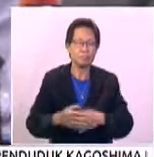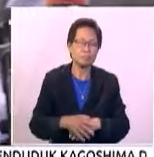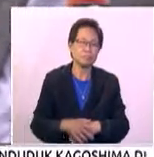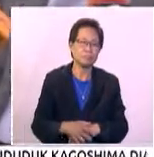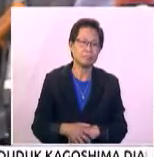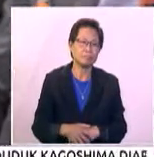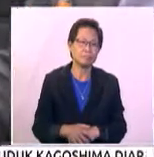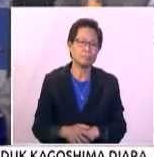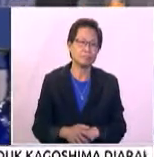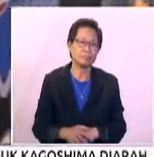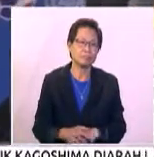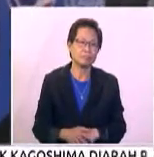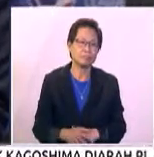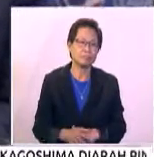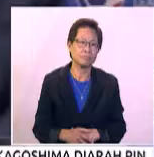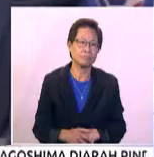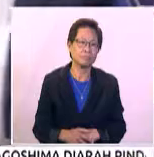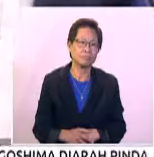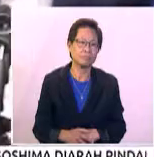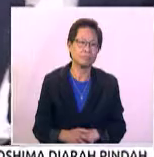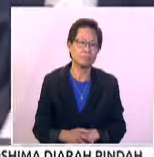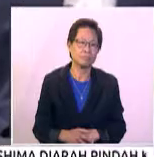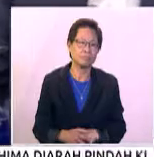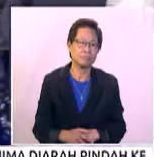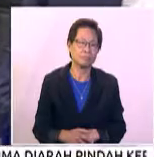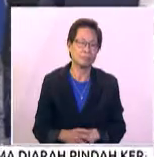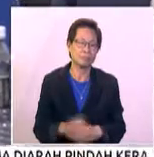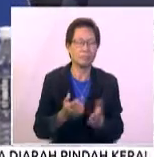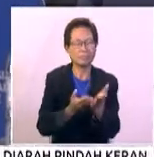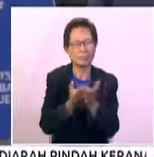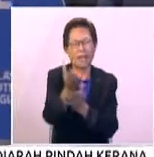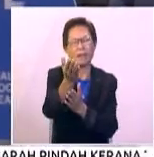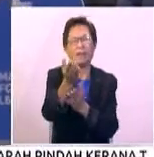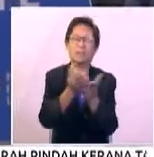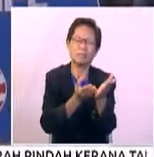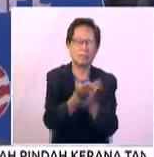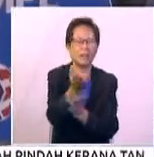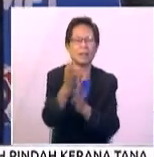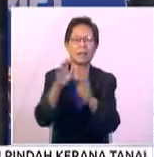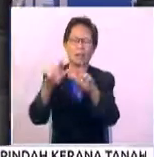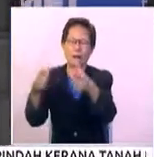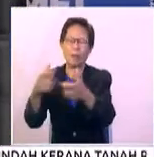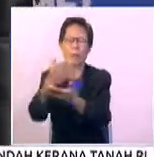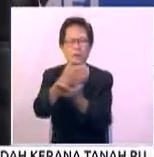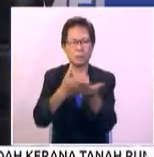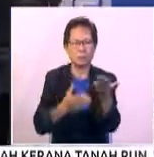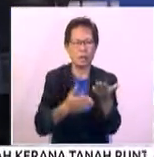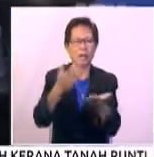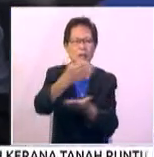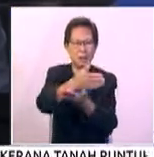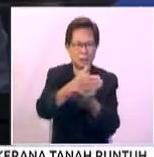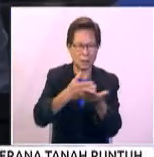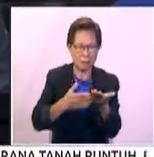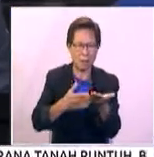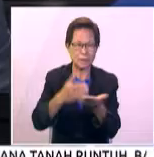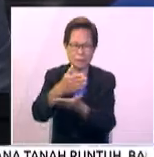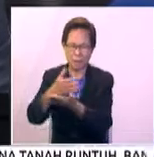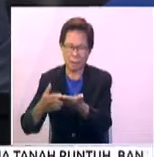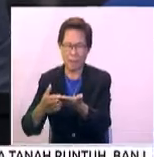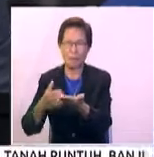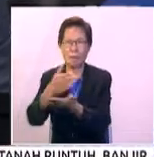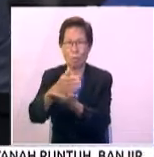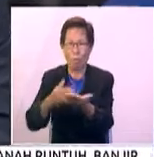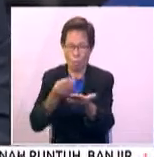fanbase dia yang menyumbang, tapi yang direct kepada kelab tu ada sebahagian tu, tapi yang sebahagian lagi akan pergi untuk dikongsikan oleh semua.